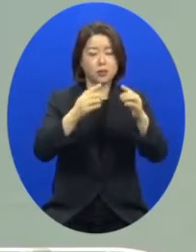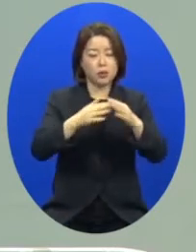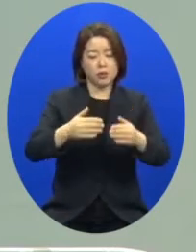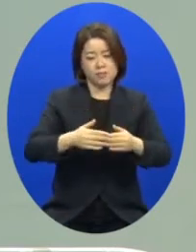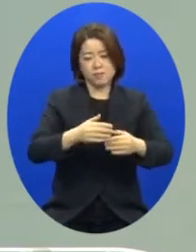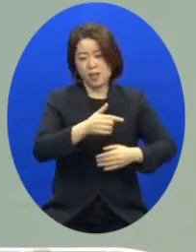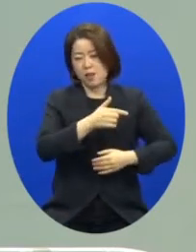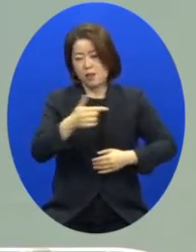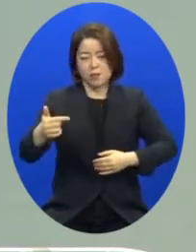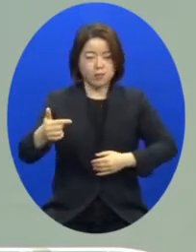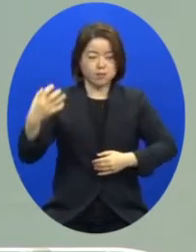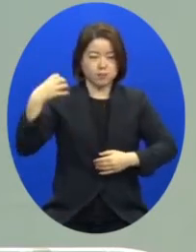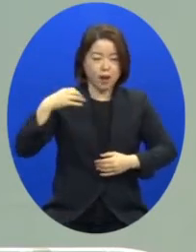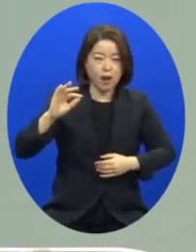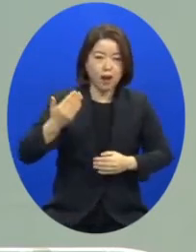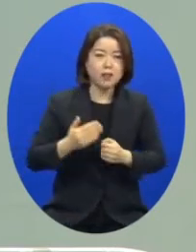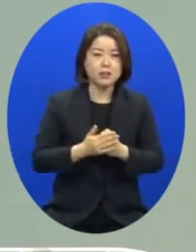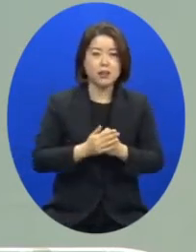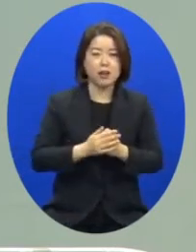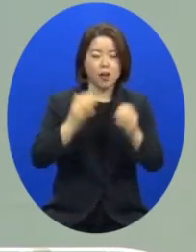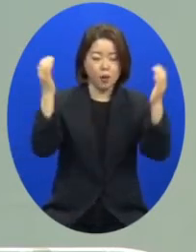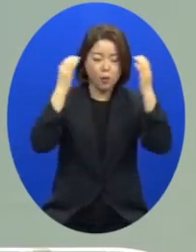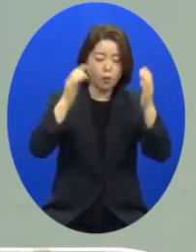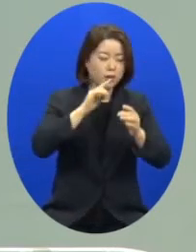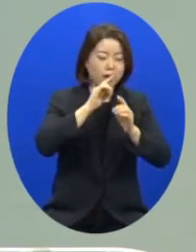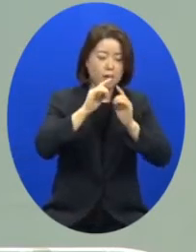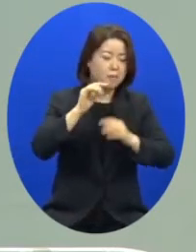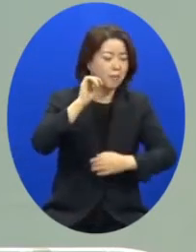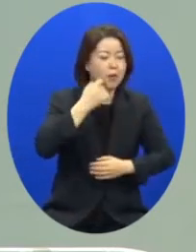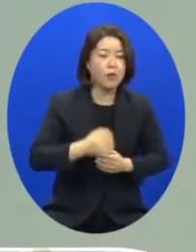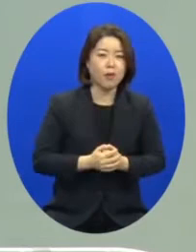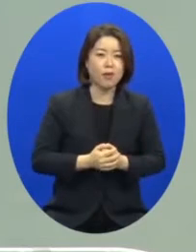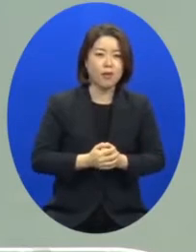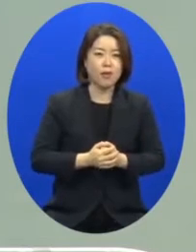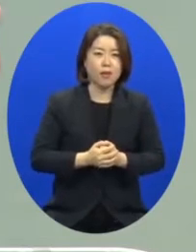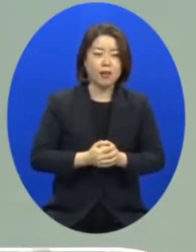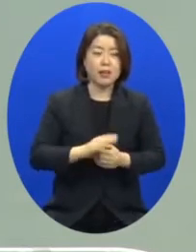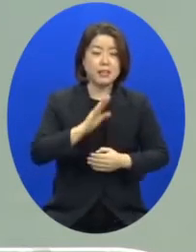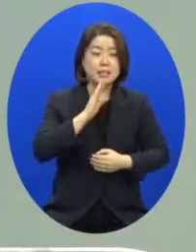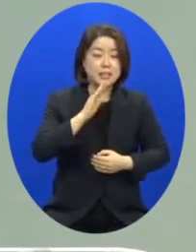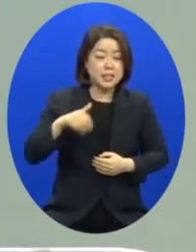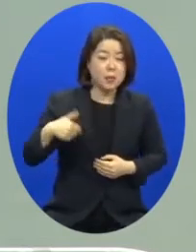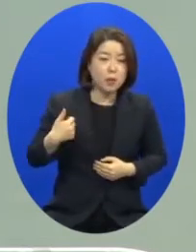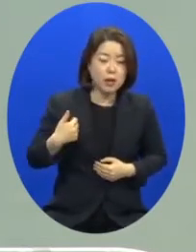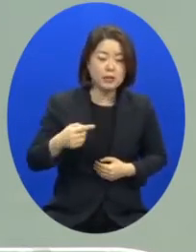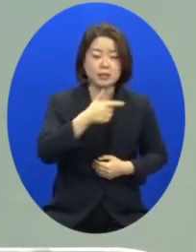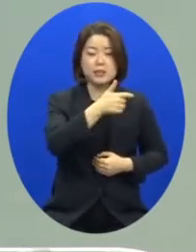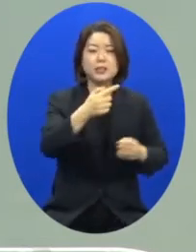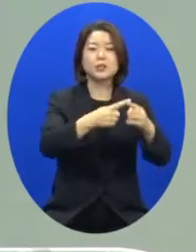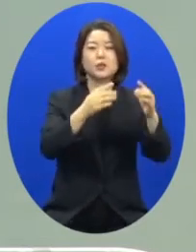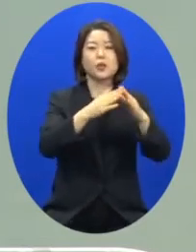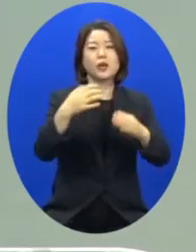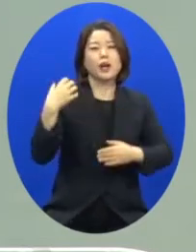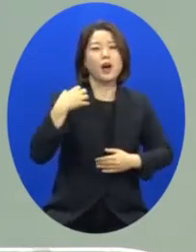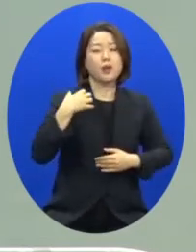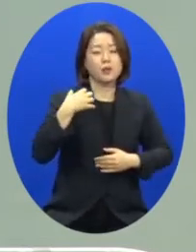없어요 정말 몰랐어 너무 몰라서 큰 교회 하려고 했던 거예요